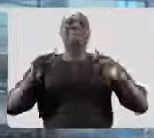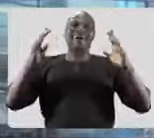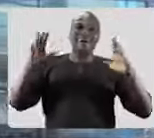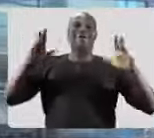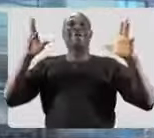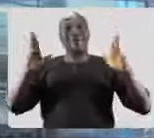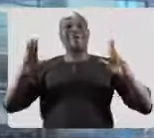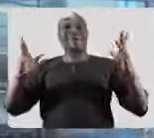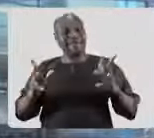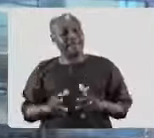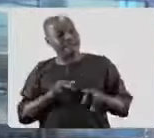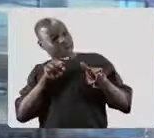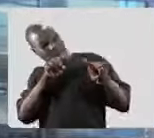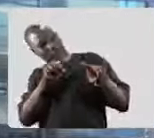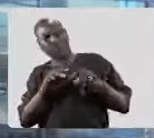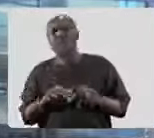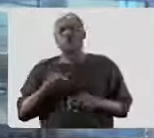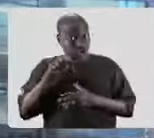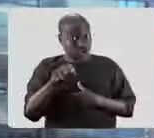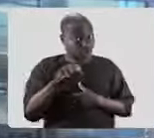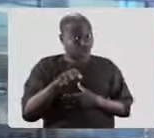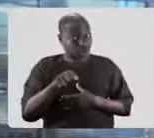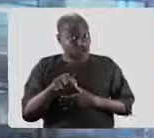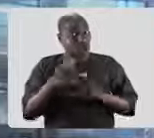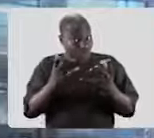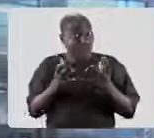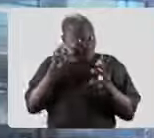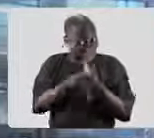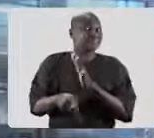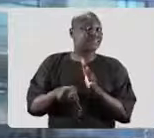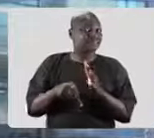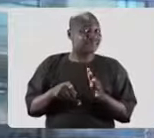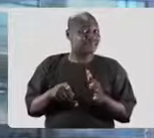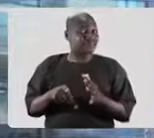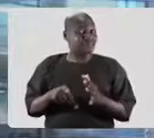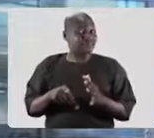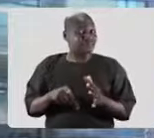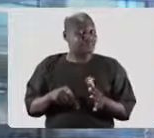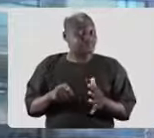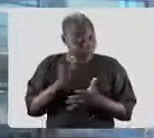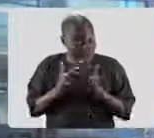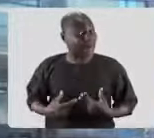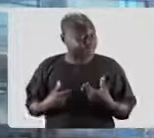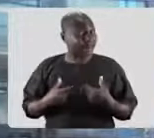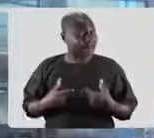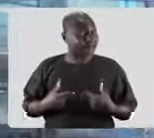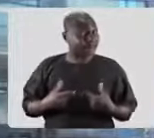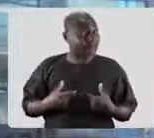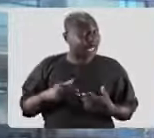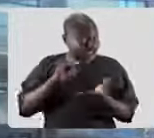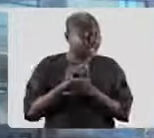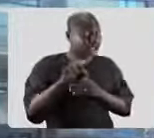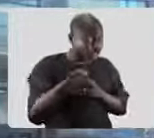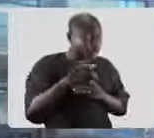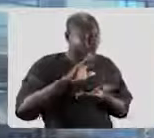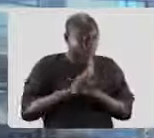ahoho awo enti won so so wo yi onipa nkwa e frasase so se le be ya